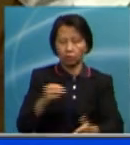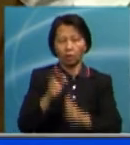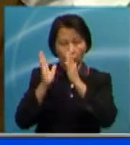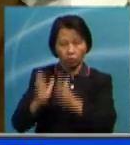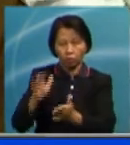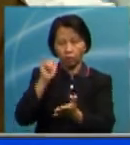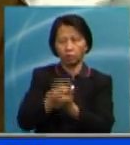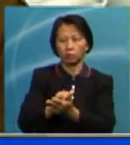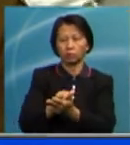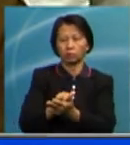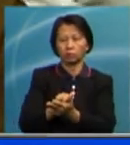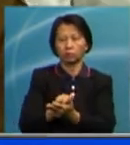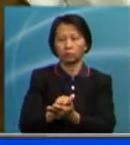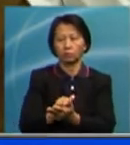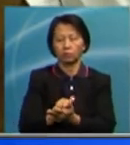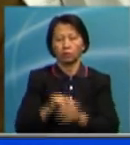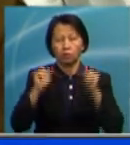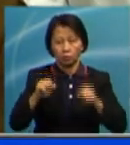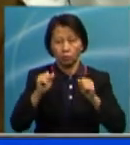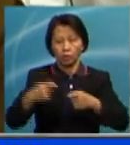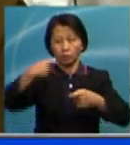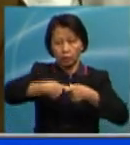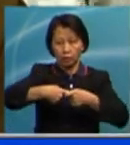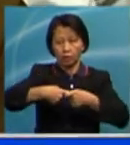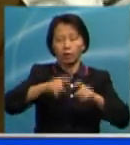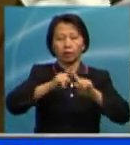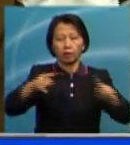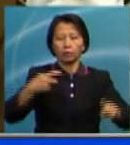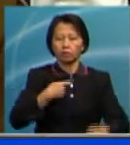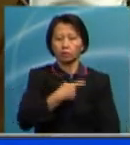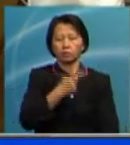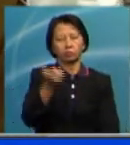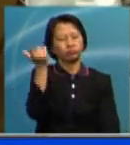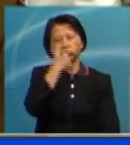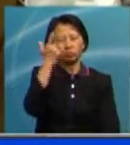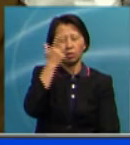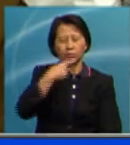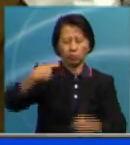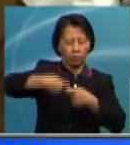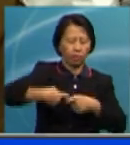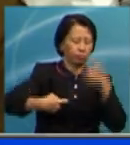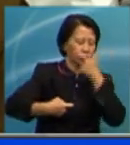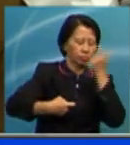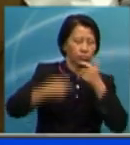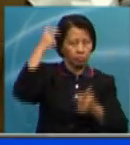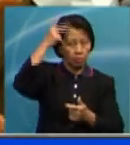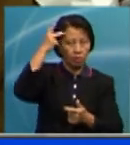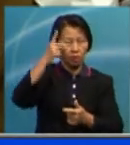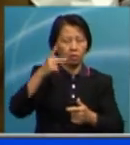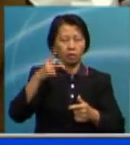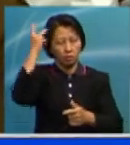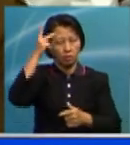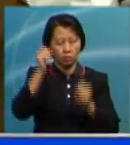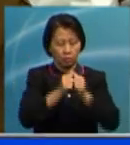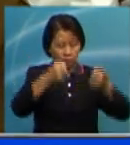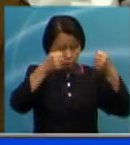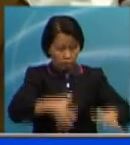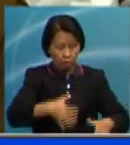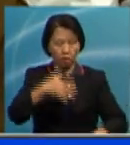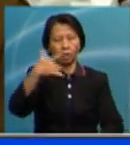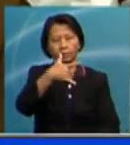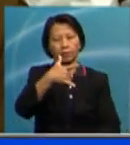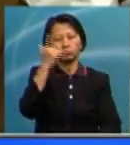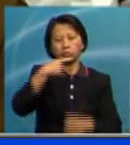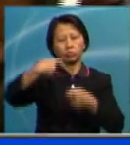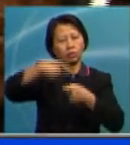itulah yang boleh dikaitkan tetapi kita tidak mahu mengkaitkan soal kepartian dengan soal kehilangan